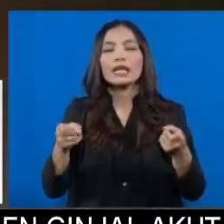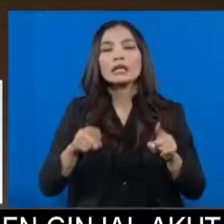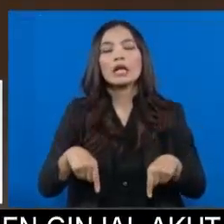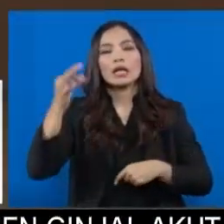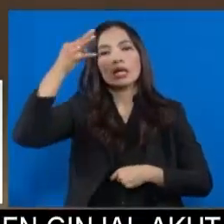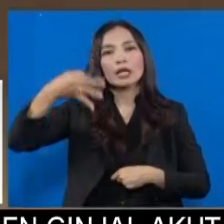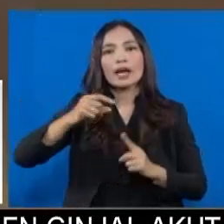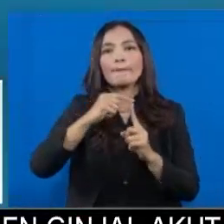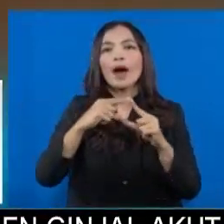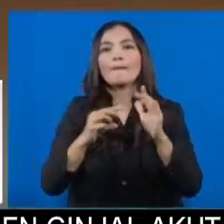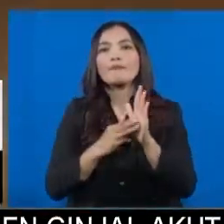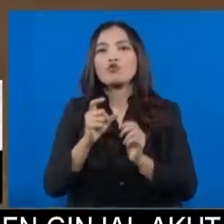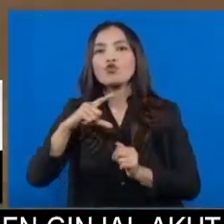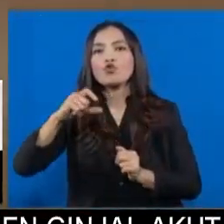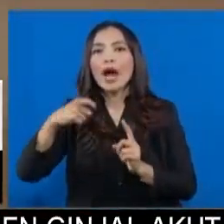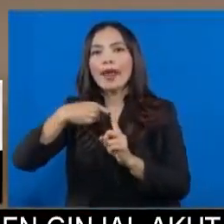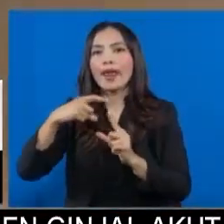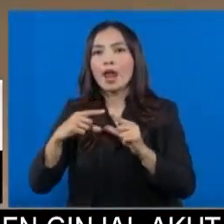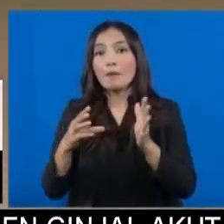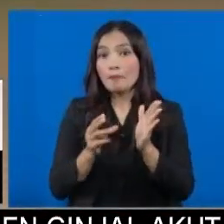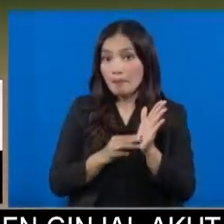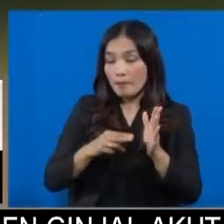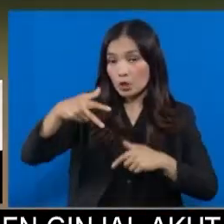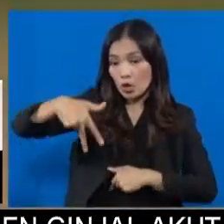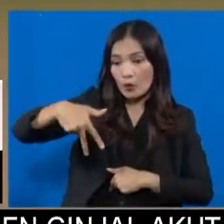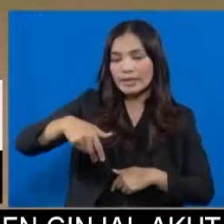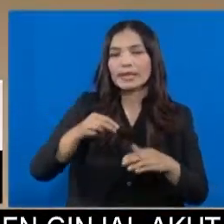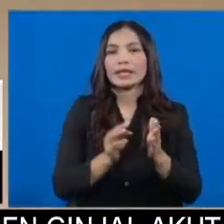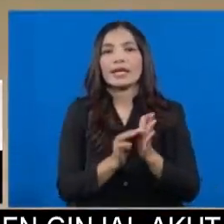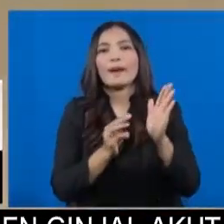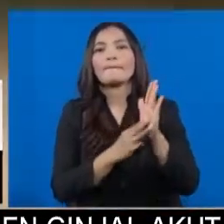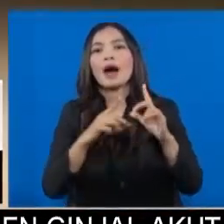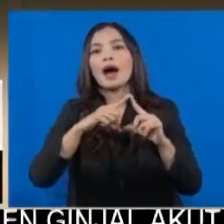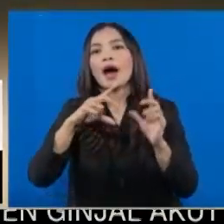Desa Pamulukang, Kabupaten Mamuju, Selasa 11 Oktober lalu.